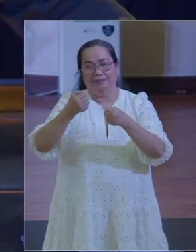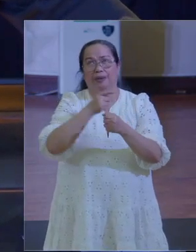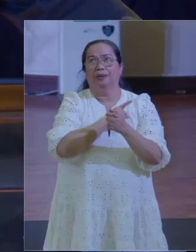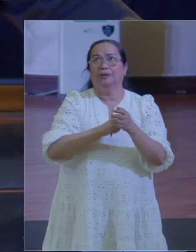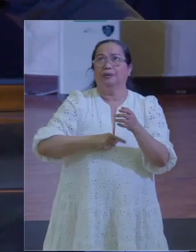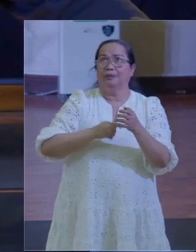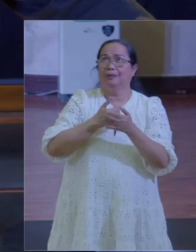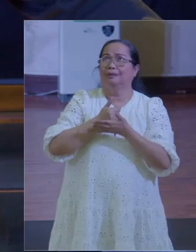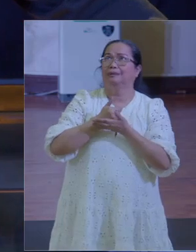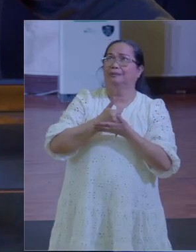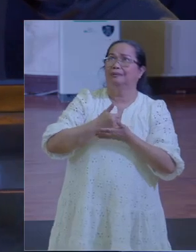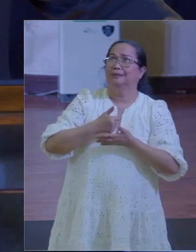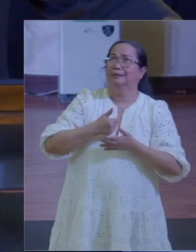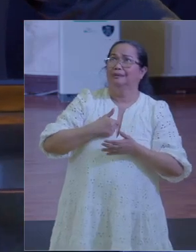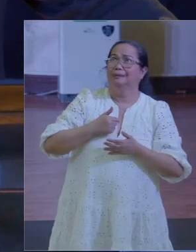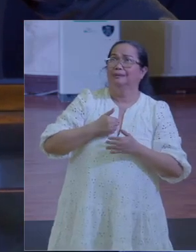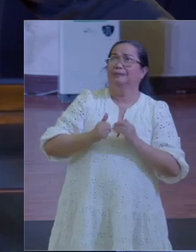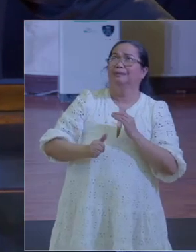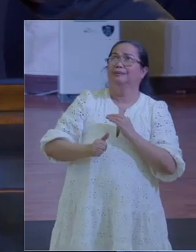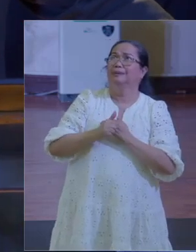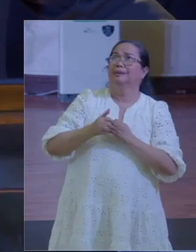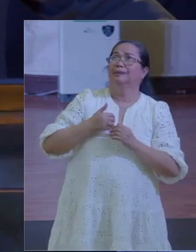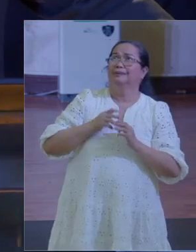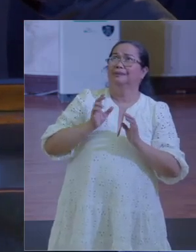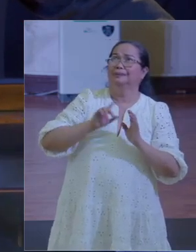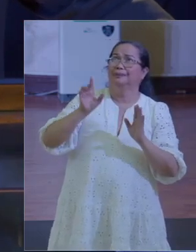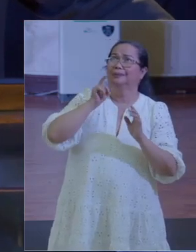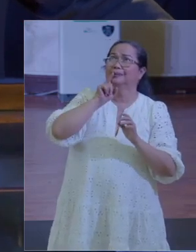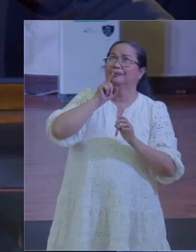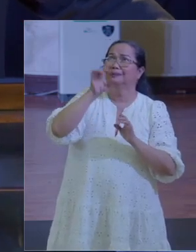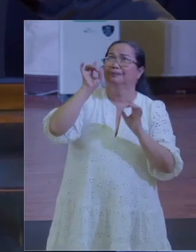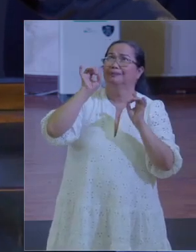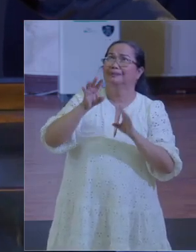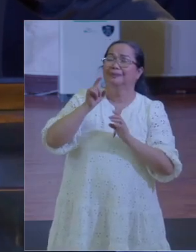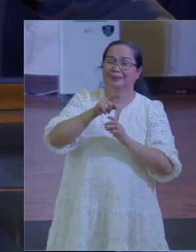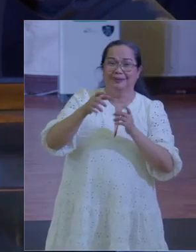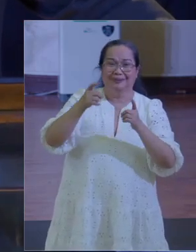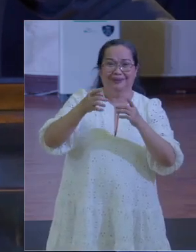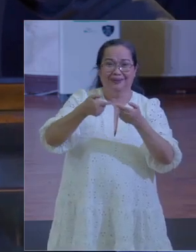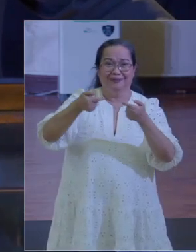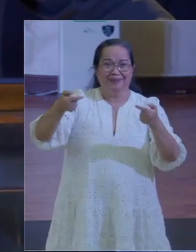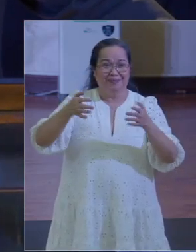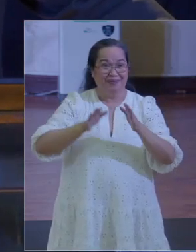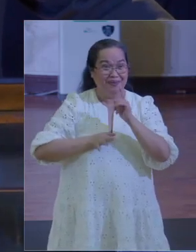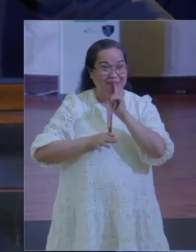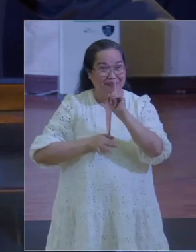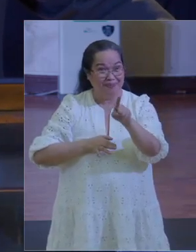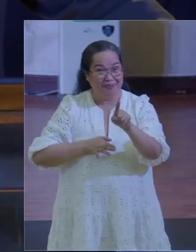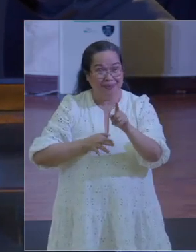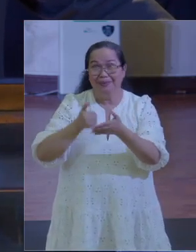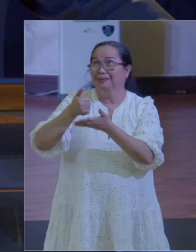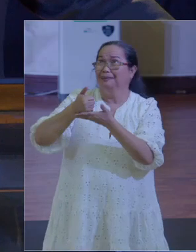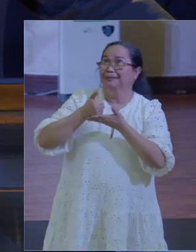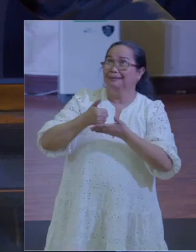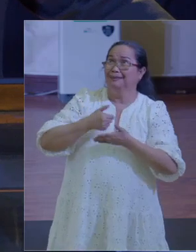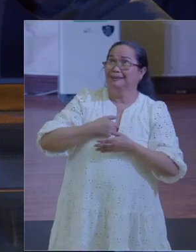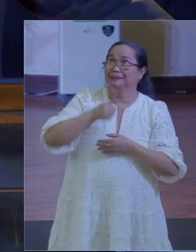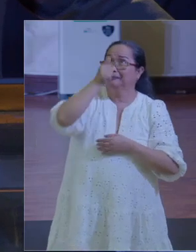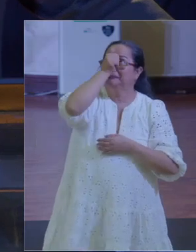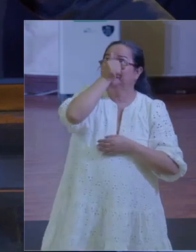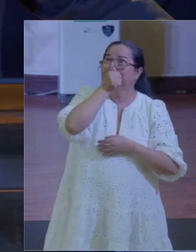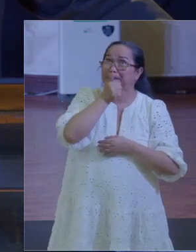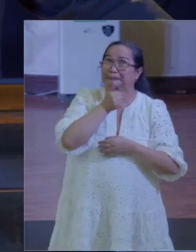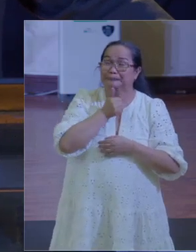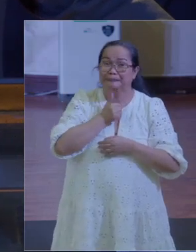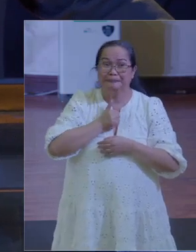mo po ako sa mga reckless driver. Yan, legitimate prayer yun. Lord, tulungan niyo po ako maging